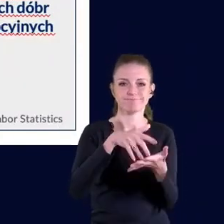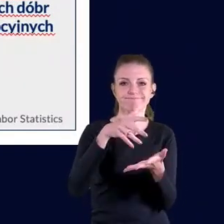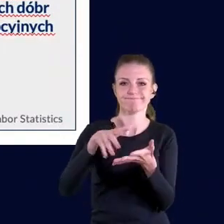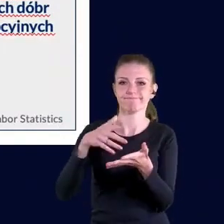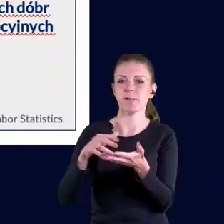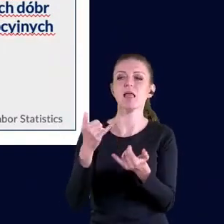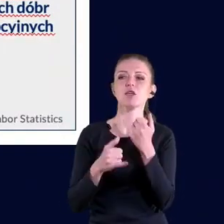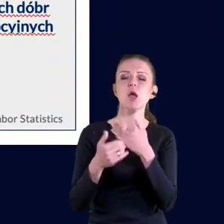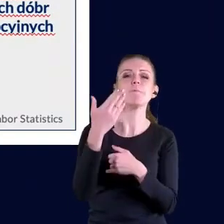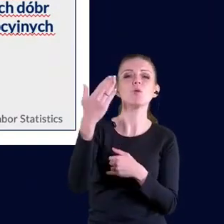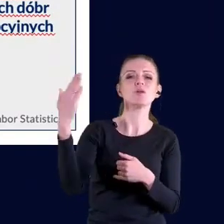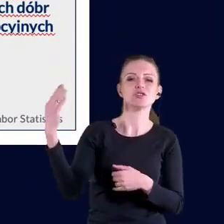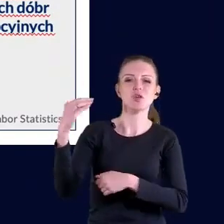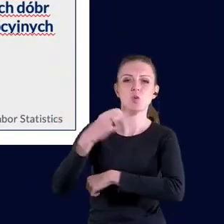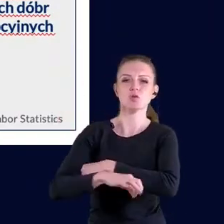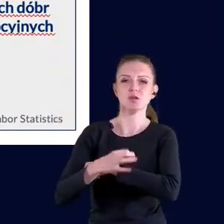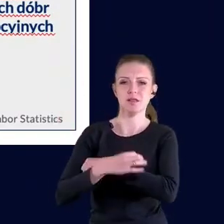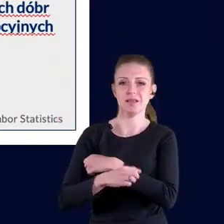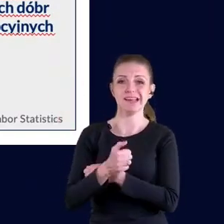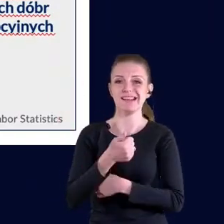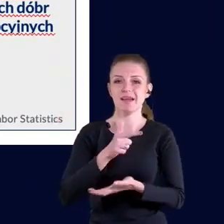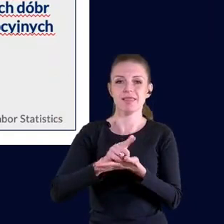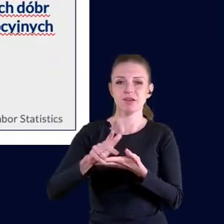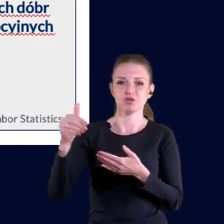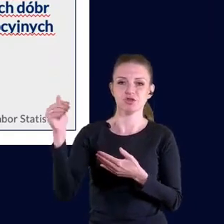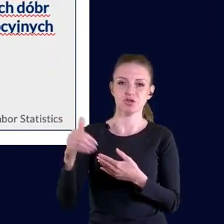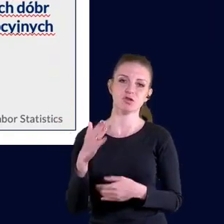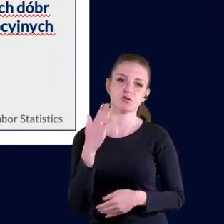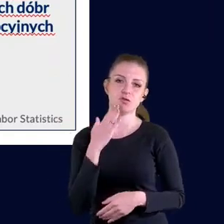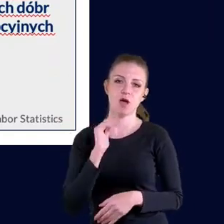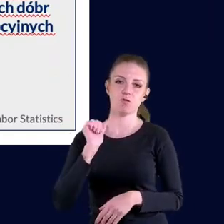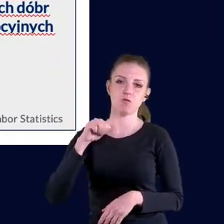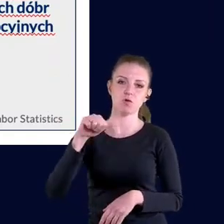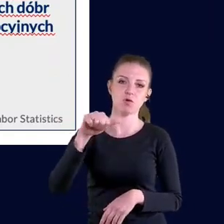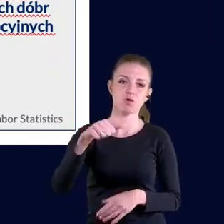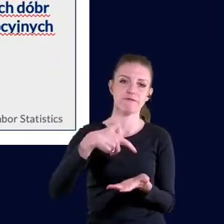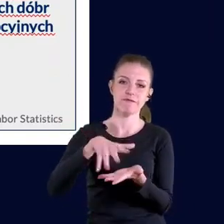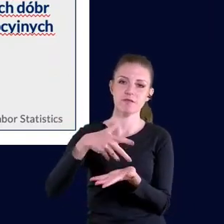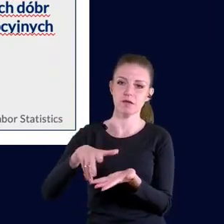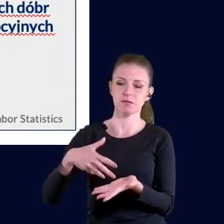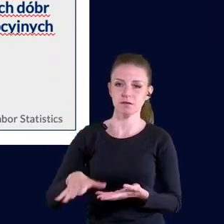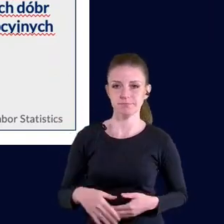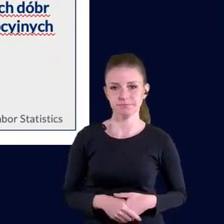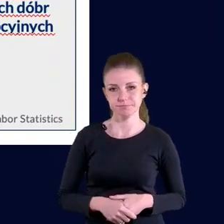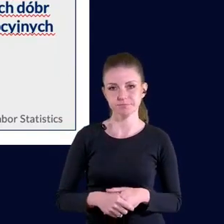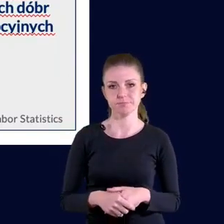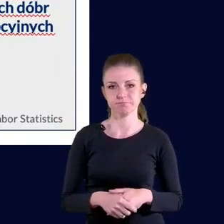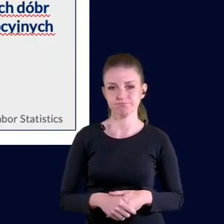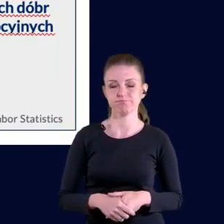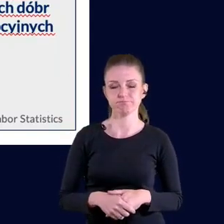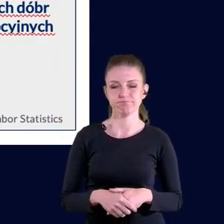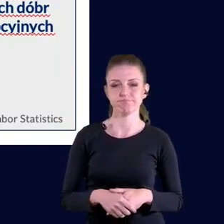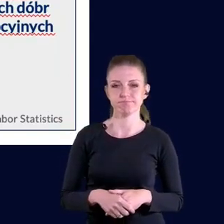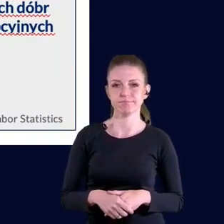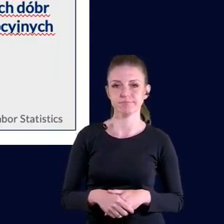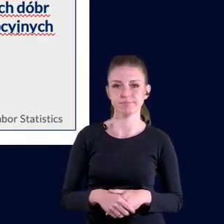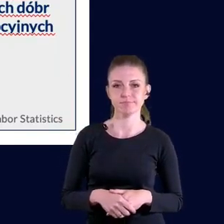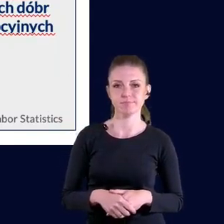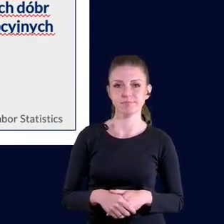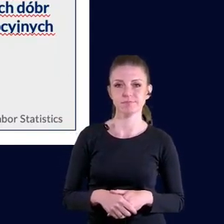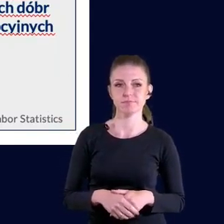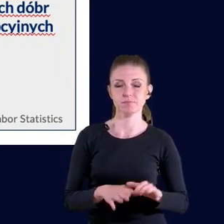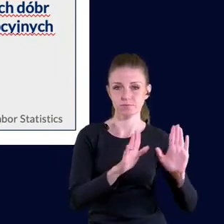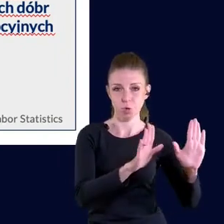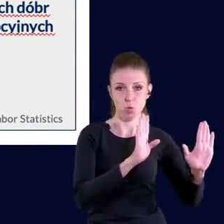kosztują kilkanaście tysięcy do rocznie h&m teraz jak mamy ten obraz amerykański